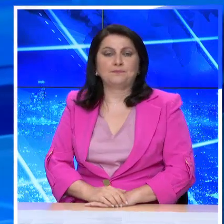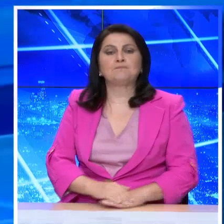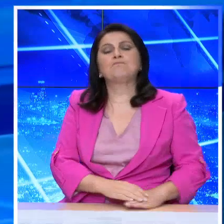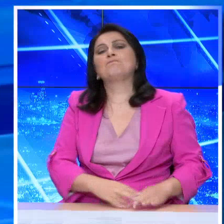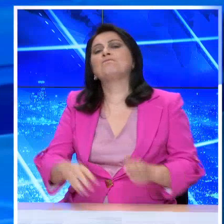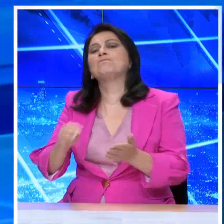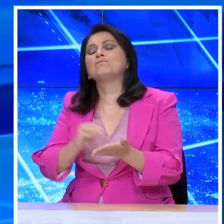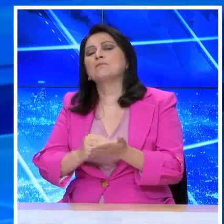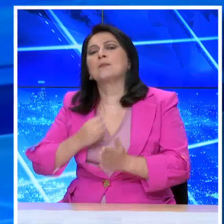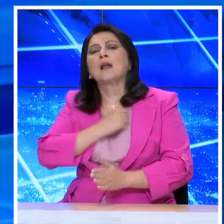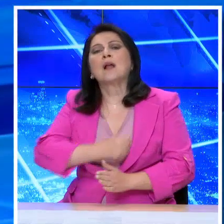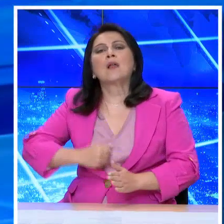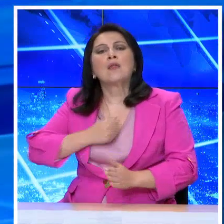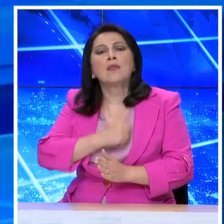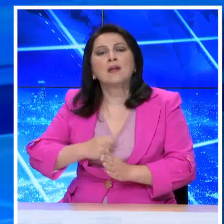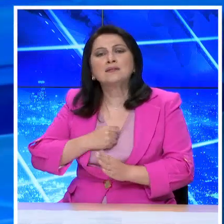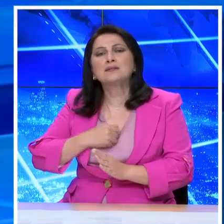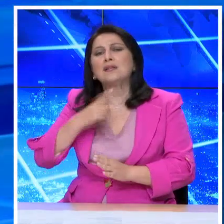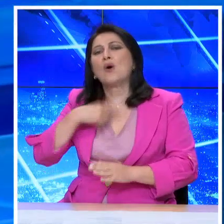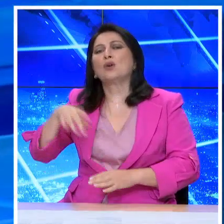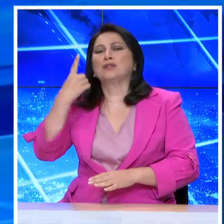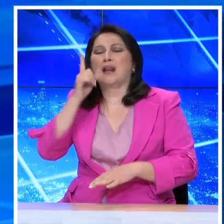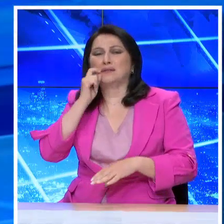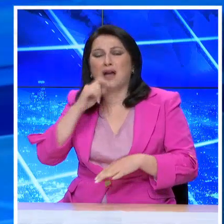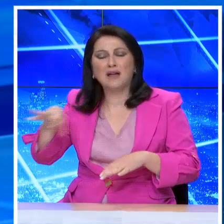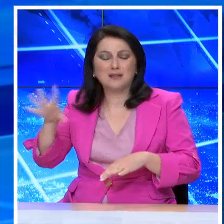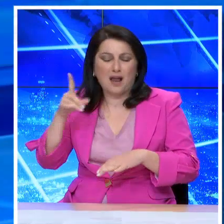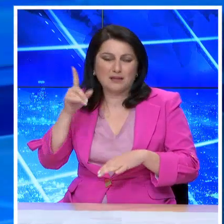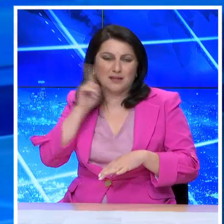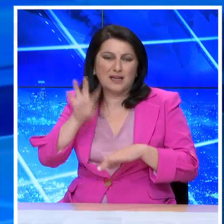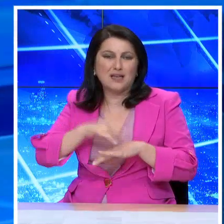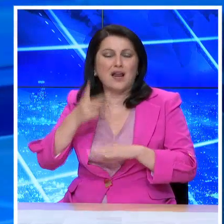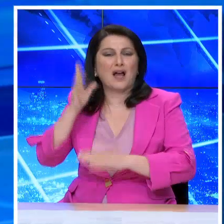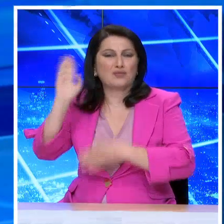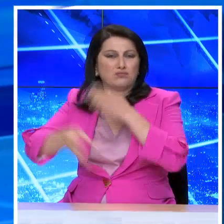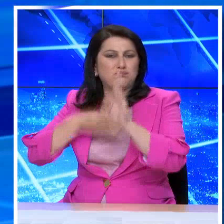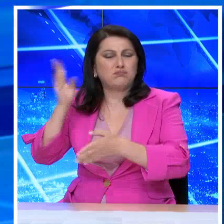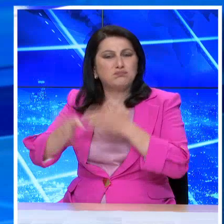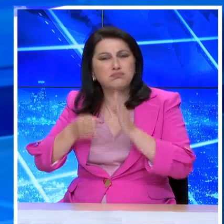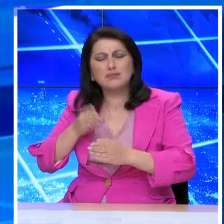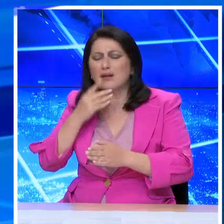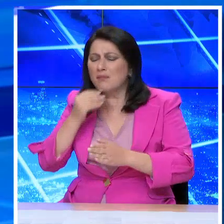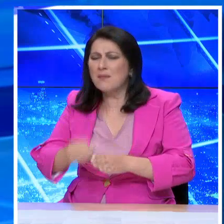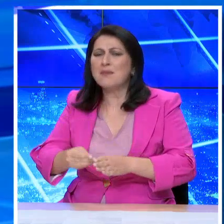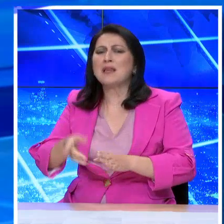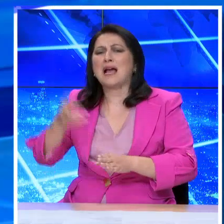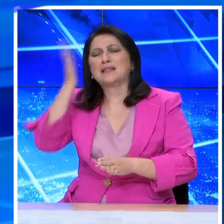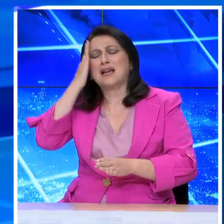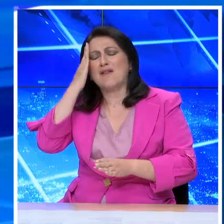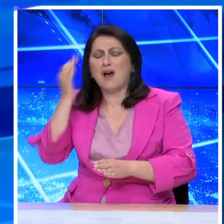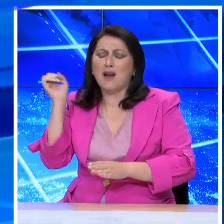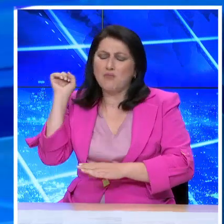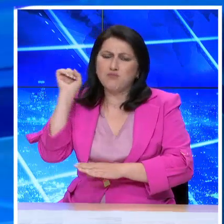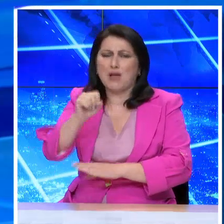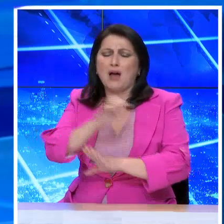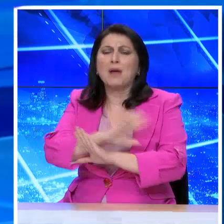Ακόμη ένα θλιβερό περιστατικό κακοποίησης γυναίκας έρχεται στο φως της δημοσιότητας. Αυτή τη φορά ένας άνδρας χτύπησε τη σύζυγό του στο κεφάλι και εκείνη